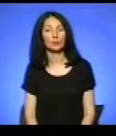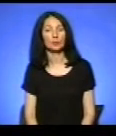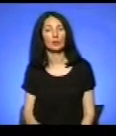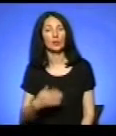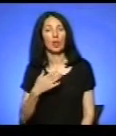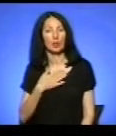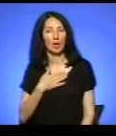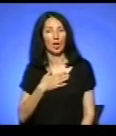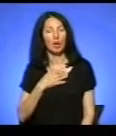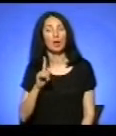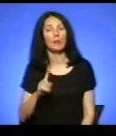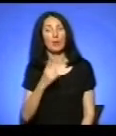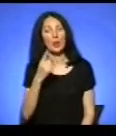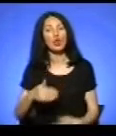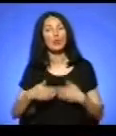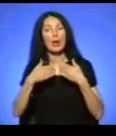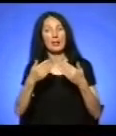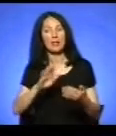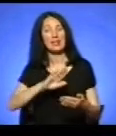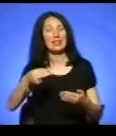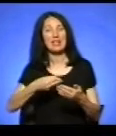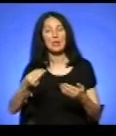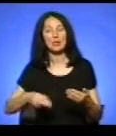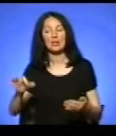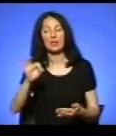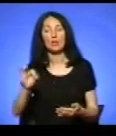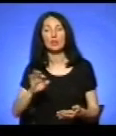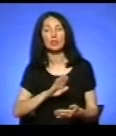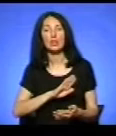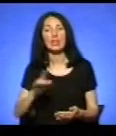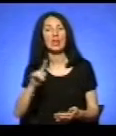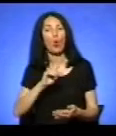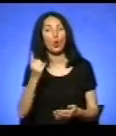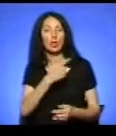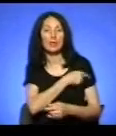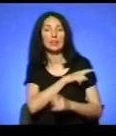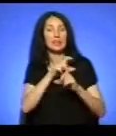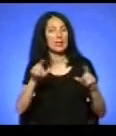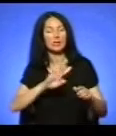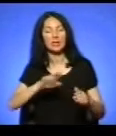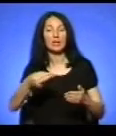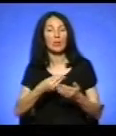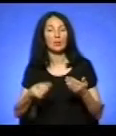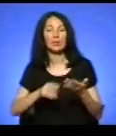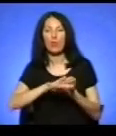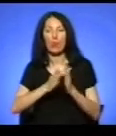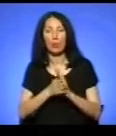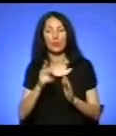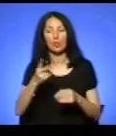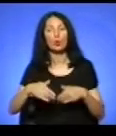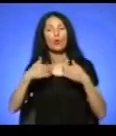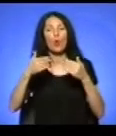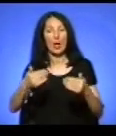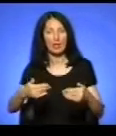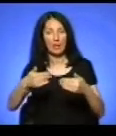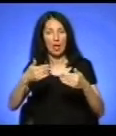Ми на першому етапі не підписали в області, ні один заклад не підписав угоди. На другому етапі, це